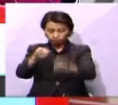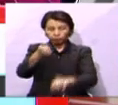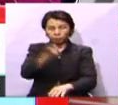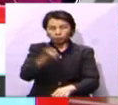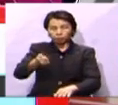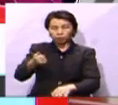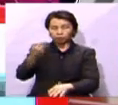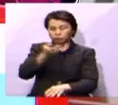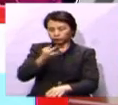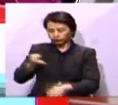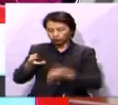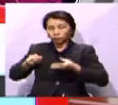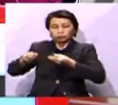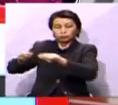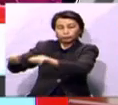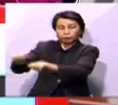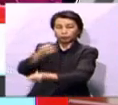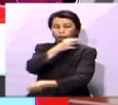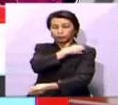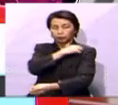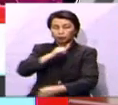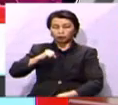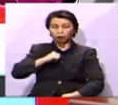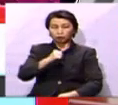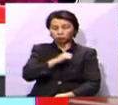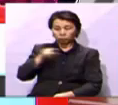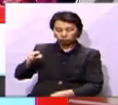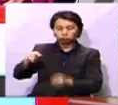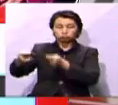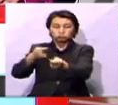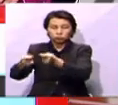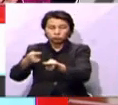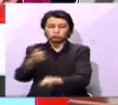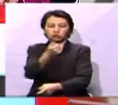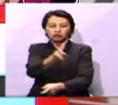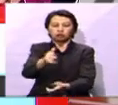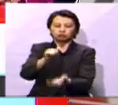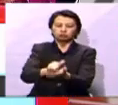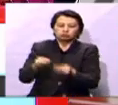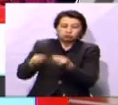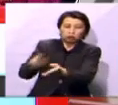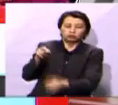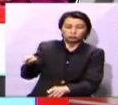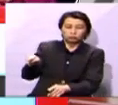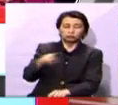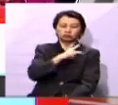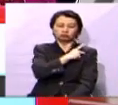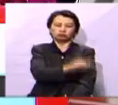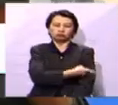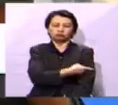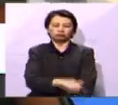dan fasiliti diberi kepada pegawai dan anggota yang mengendalikan aset itu sendiri.